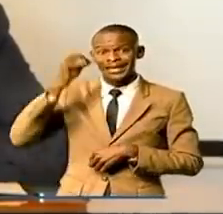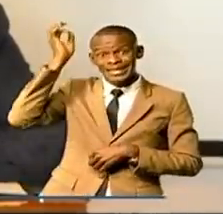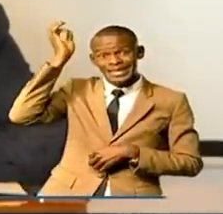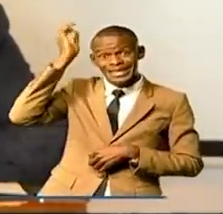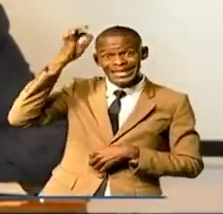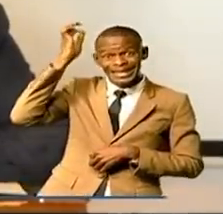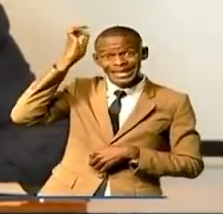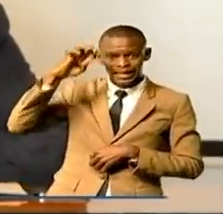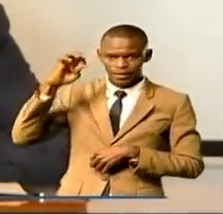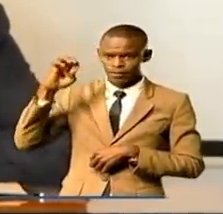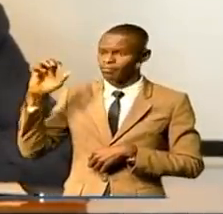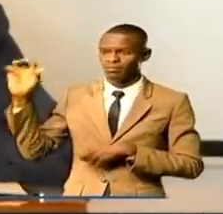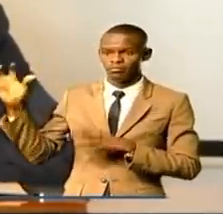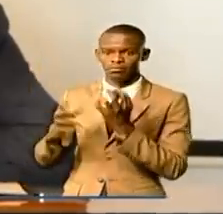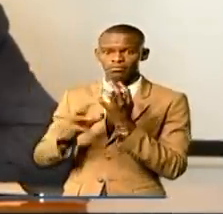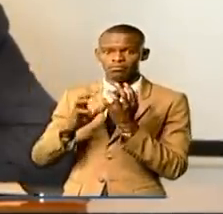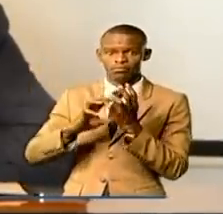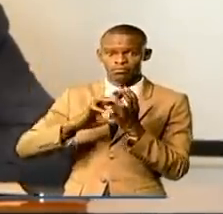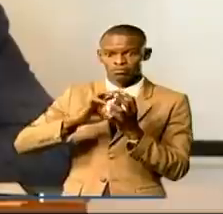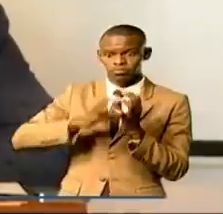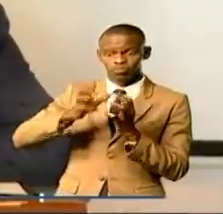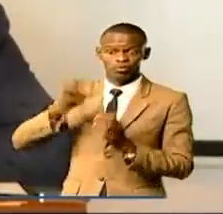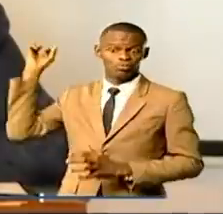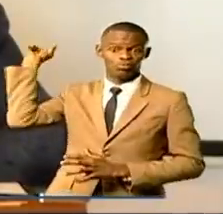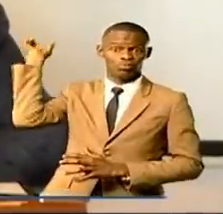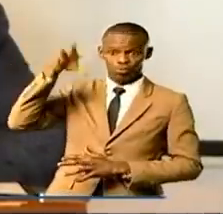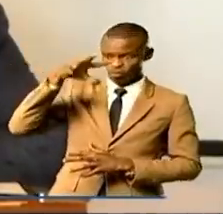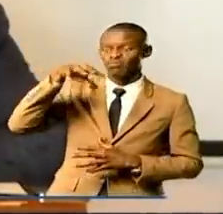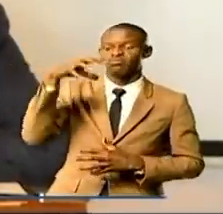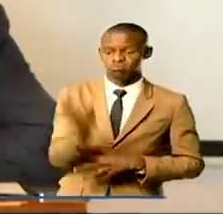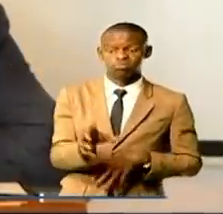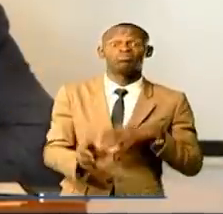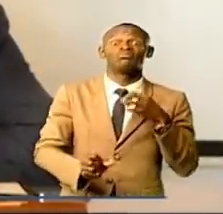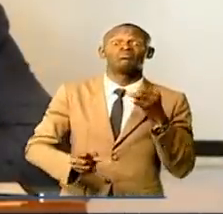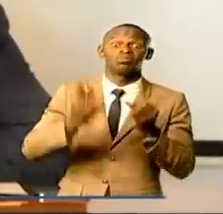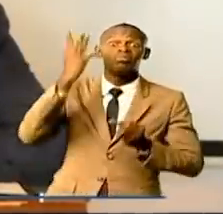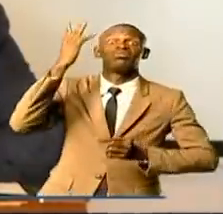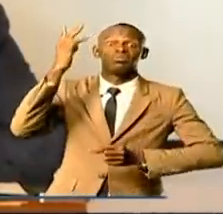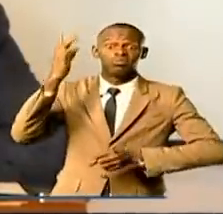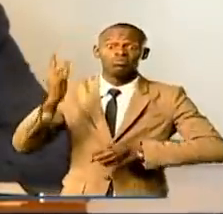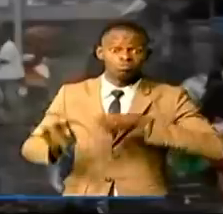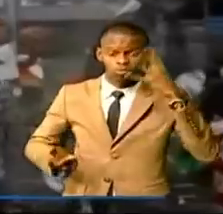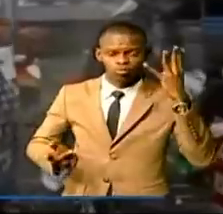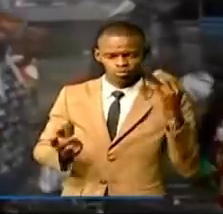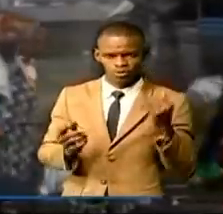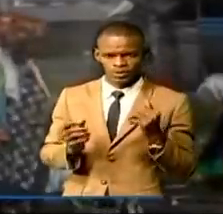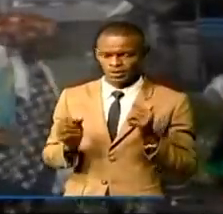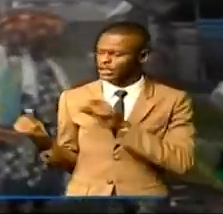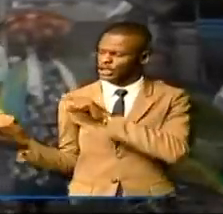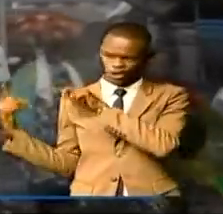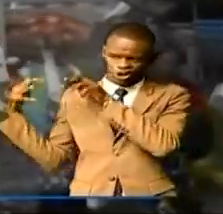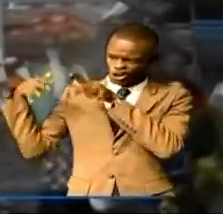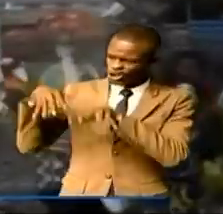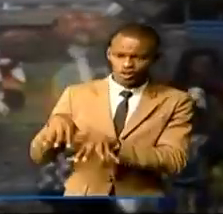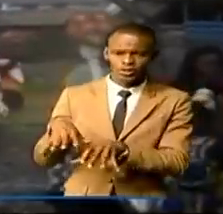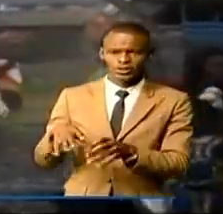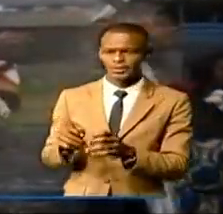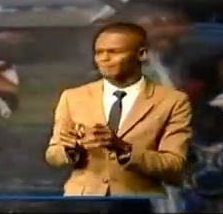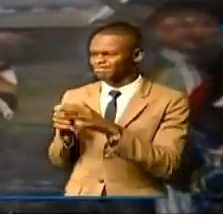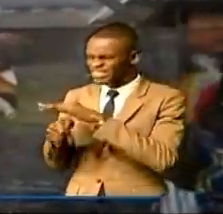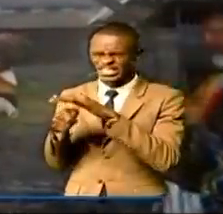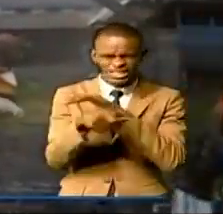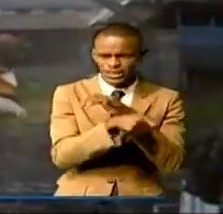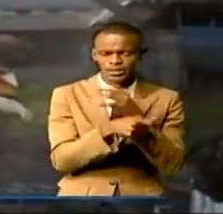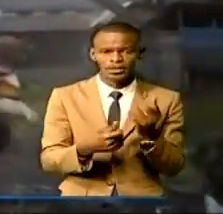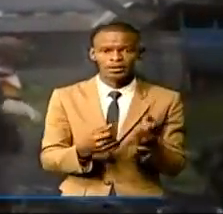importante. Nous constatons des personnes âgées, des enfants, des femmes, tous en train de fuir